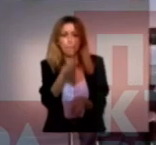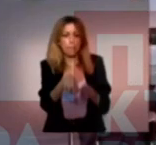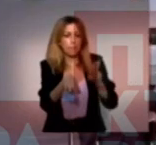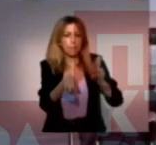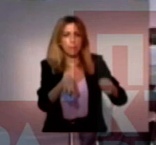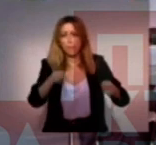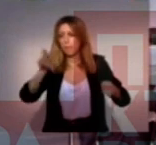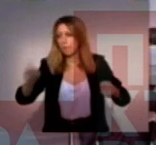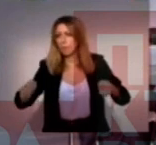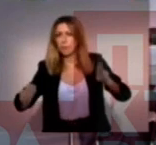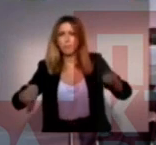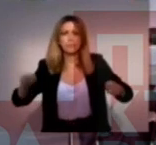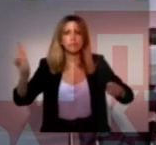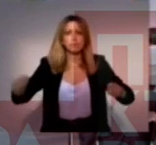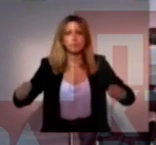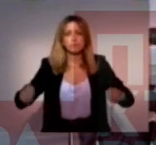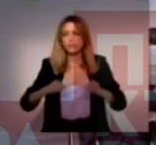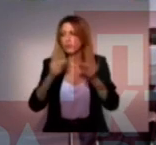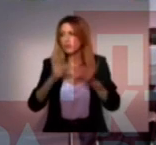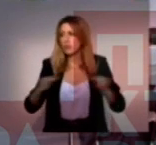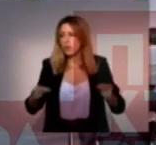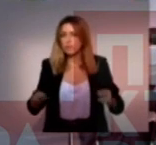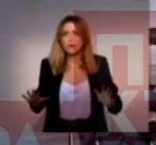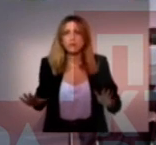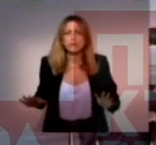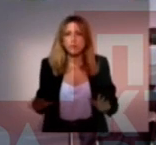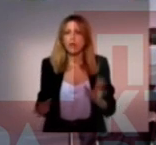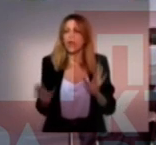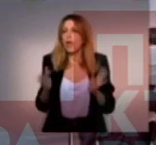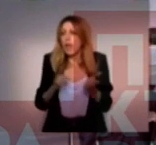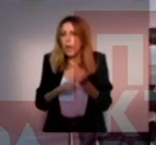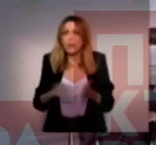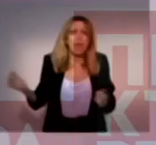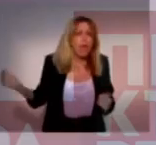τυπήσει ο κορονοϊός. Διότι δεν μπορώ να φανταστώ τίποτα πιο